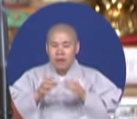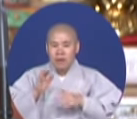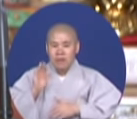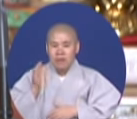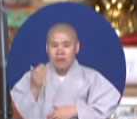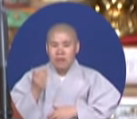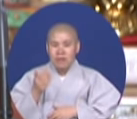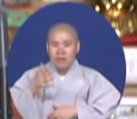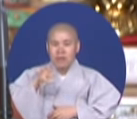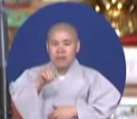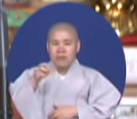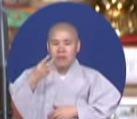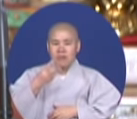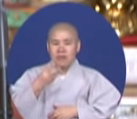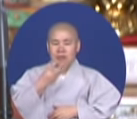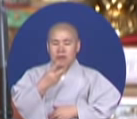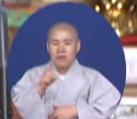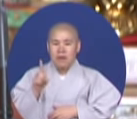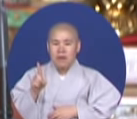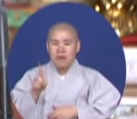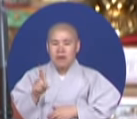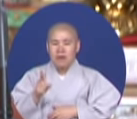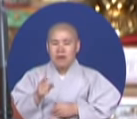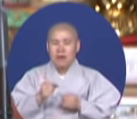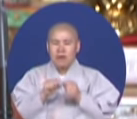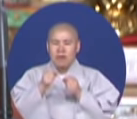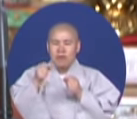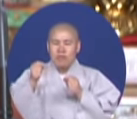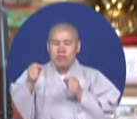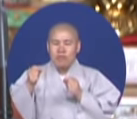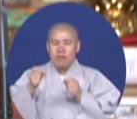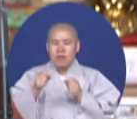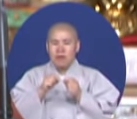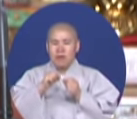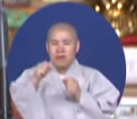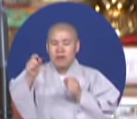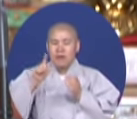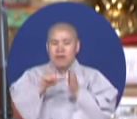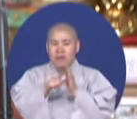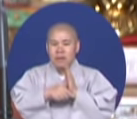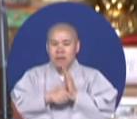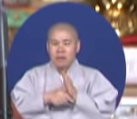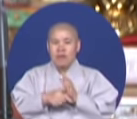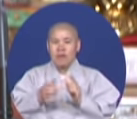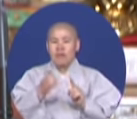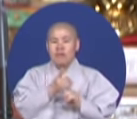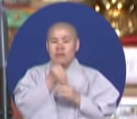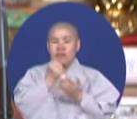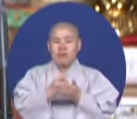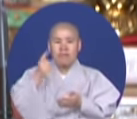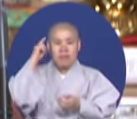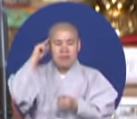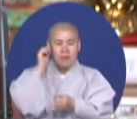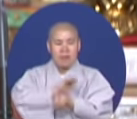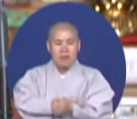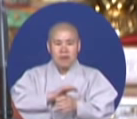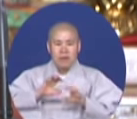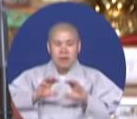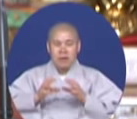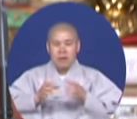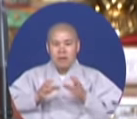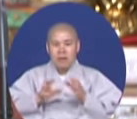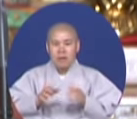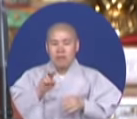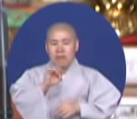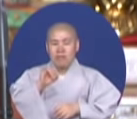또 찰나가 무량겁이다. 이게 부처님의 이 지혜의 세계예요.